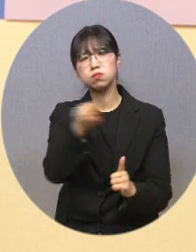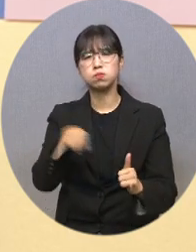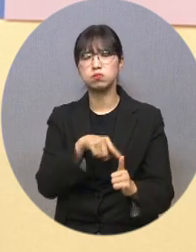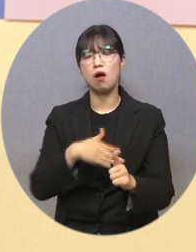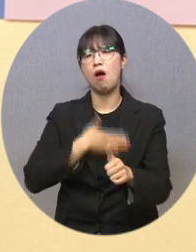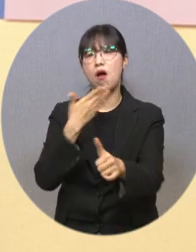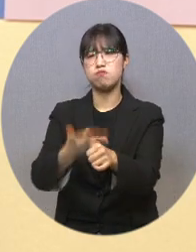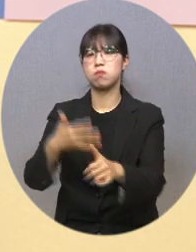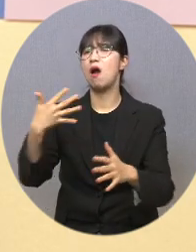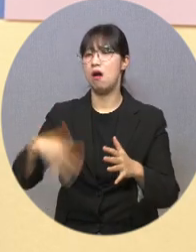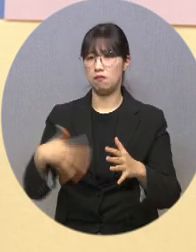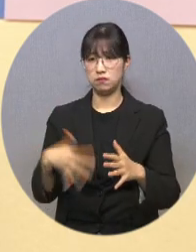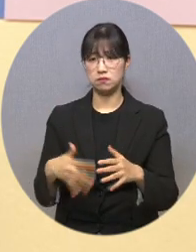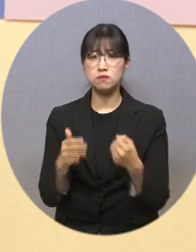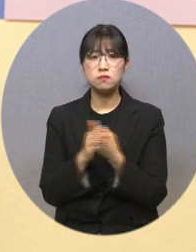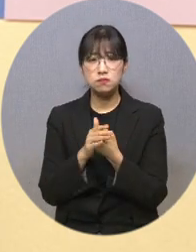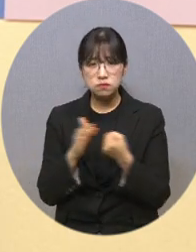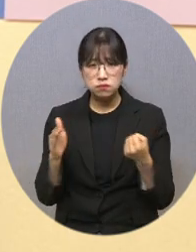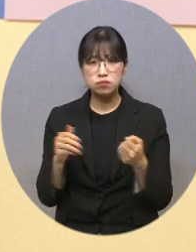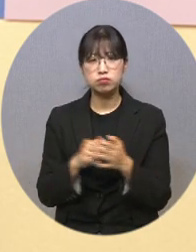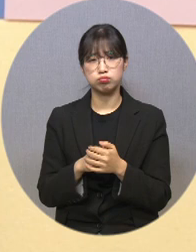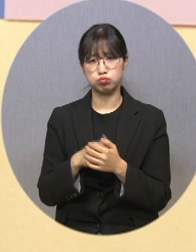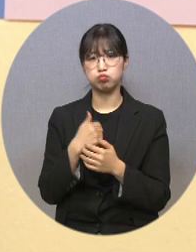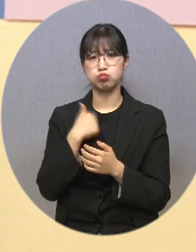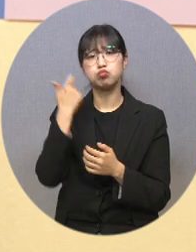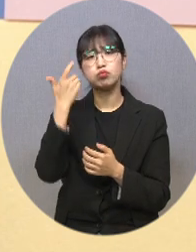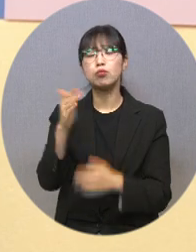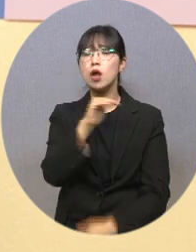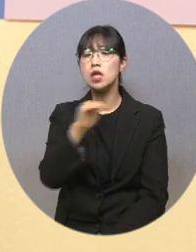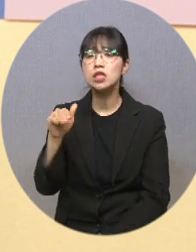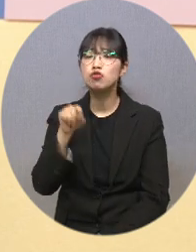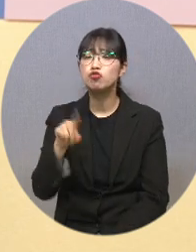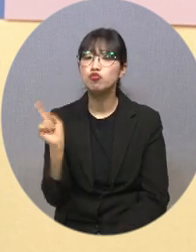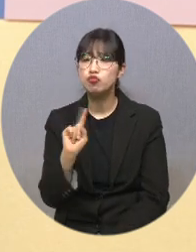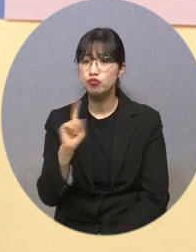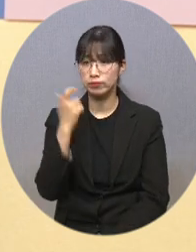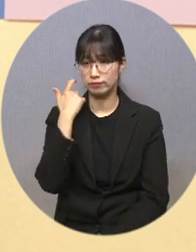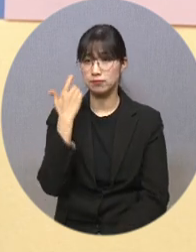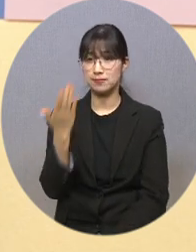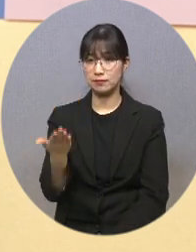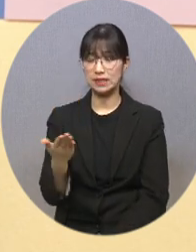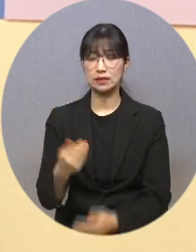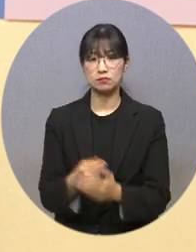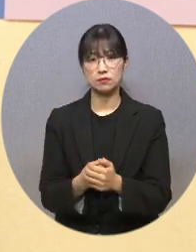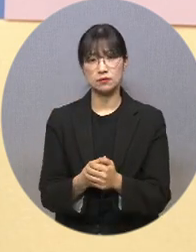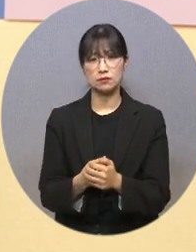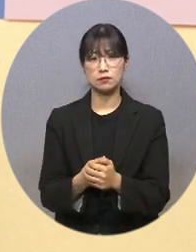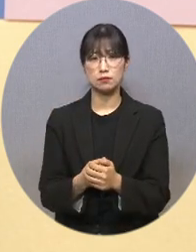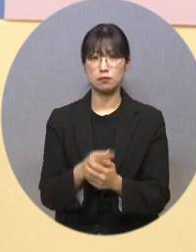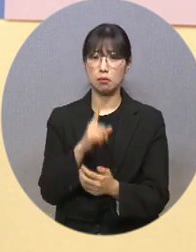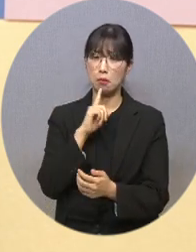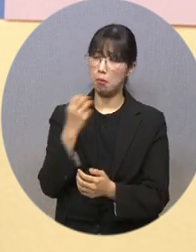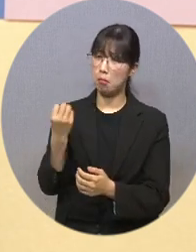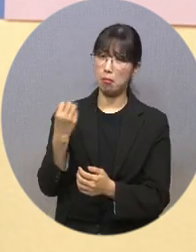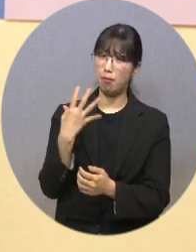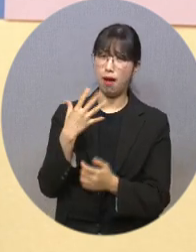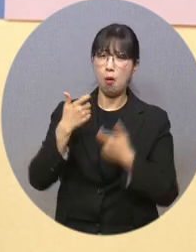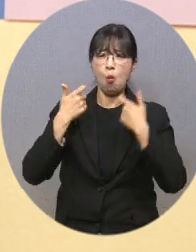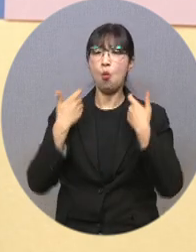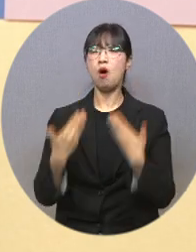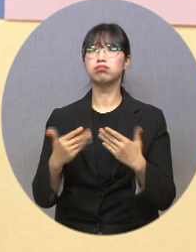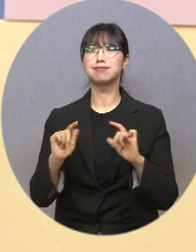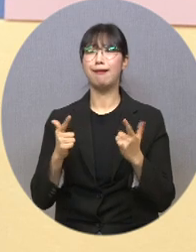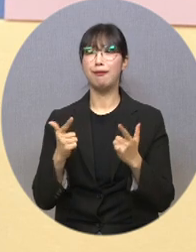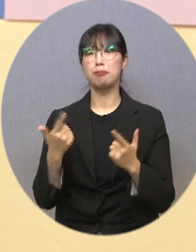그런 상황이었습니다. 네. 그래서 제가 이제 그렇게 물어봤죠. 기준이 뭐냐라고 물어봤더니 조금 애매하게 답변을 하시더라고요.